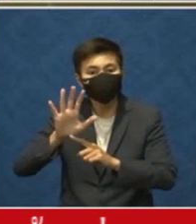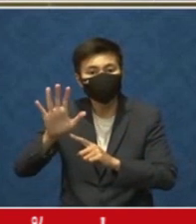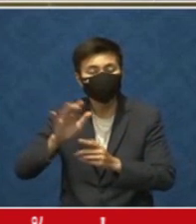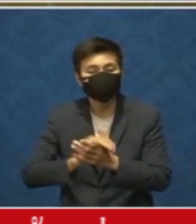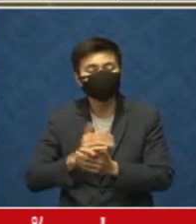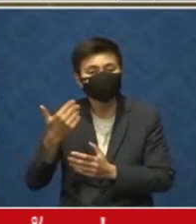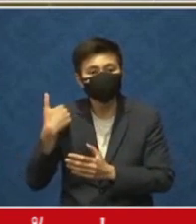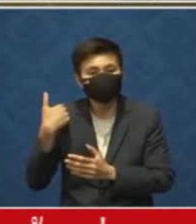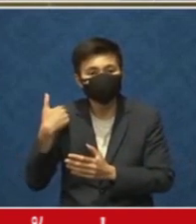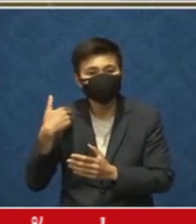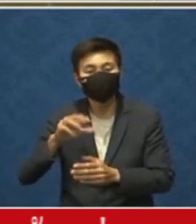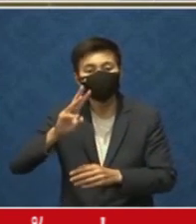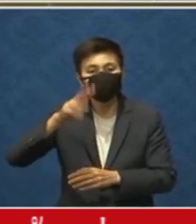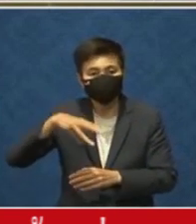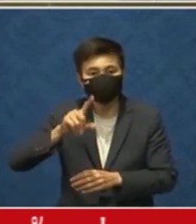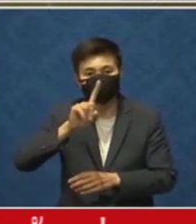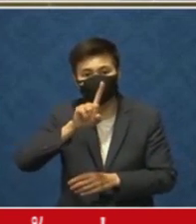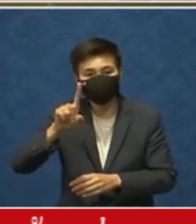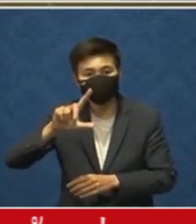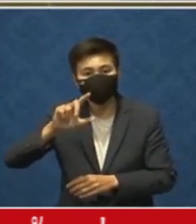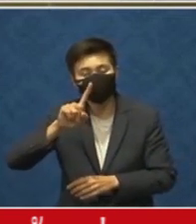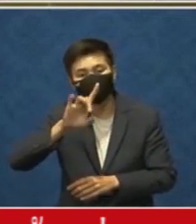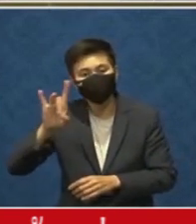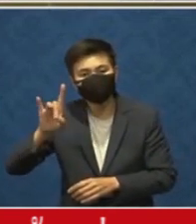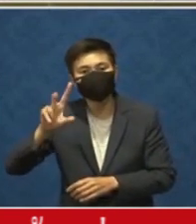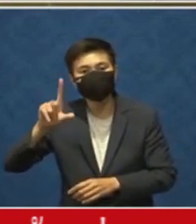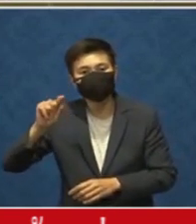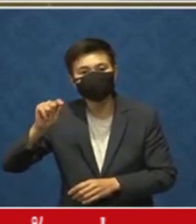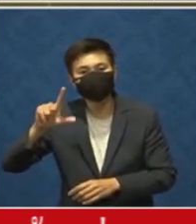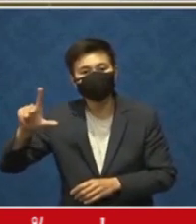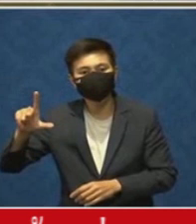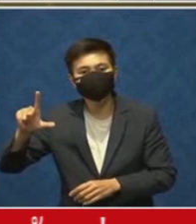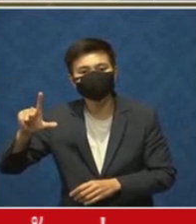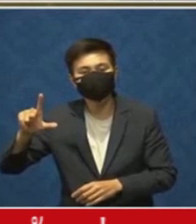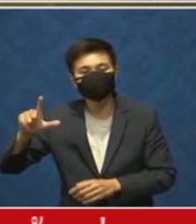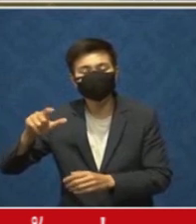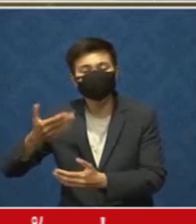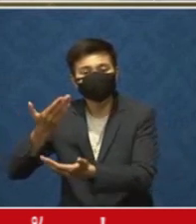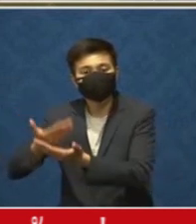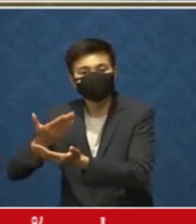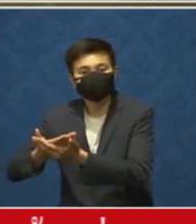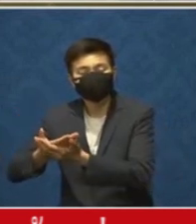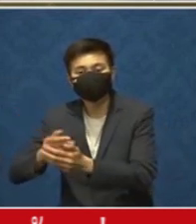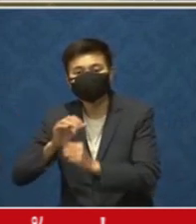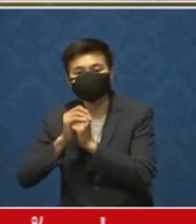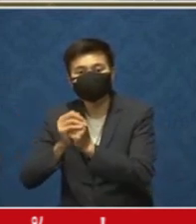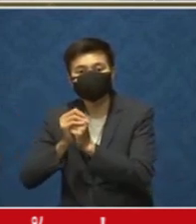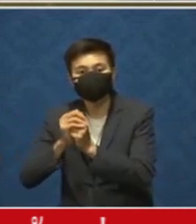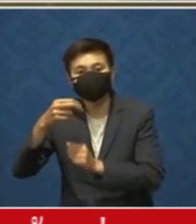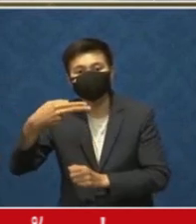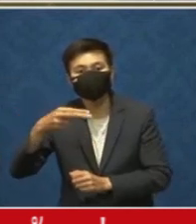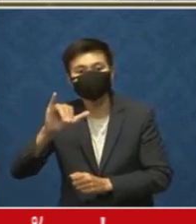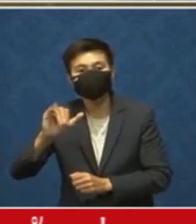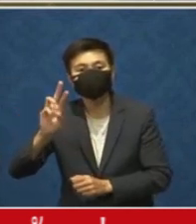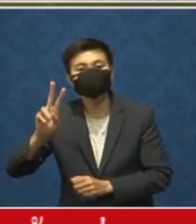จำนวน6,120 ล้านหยวนหยวนนี้ก็คือเงินของประเทศจีนนะ